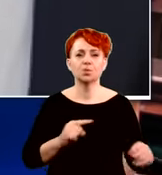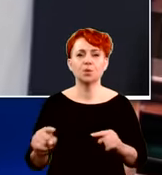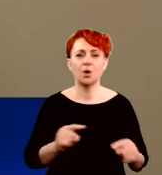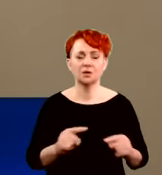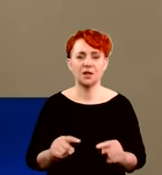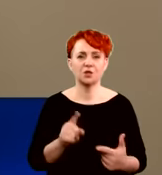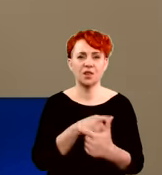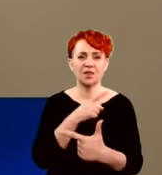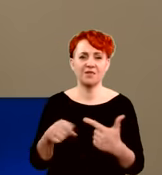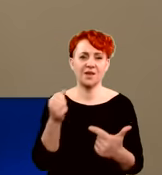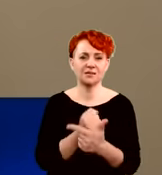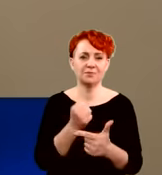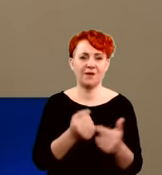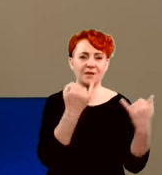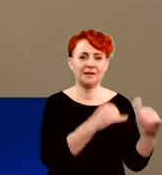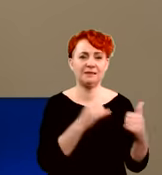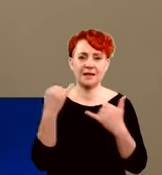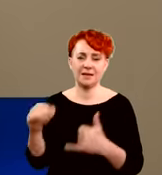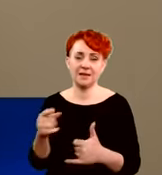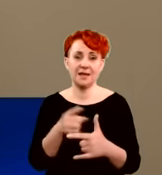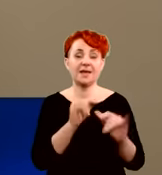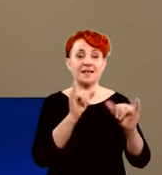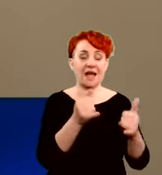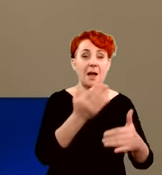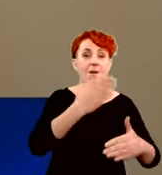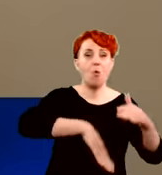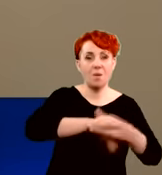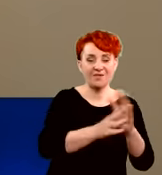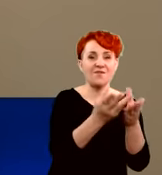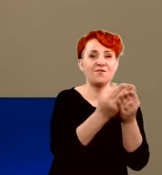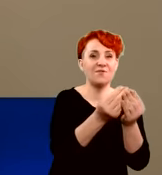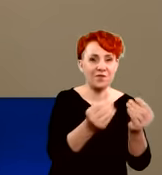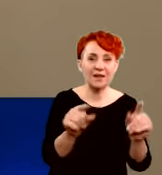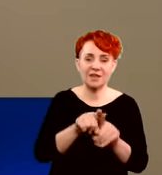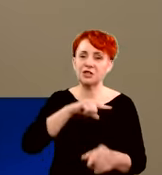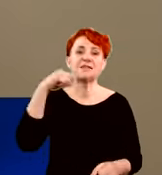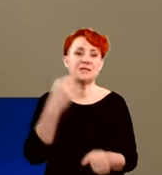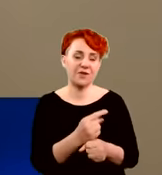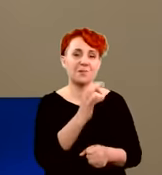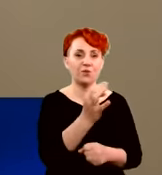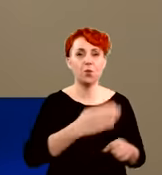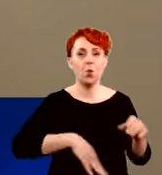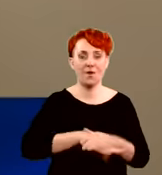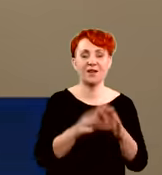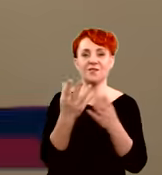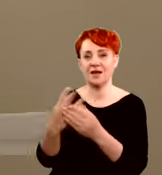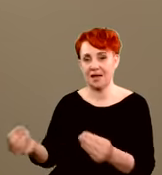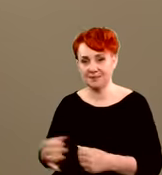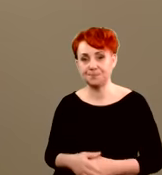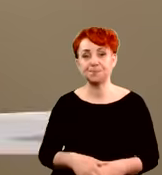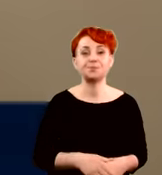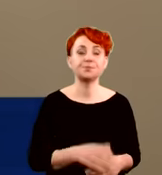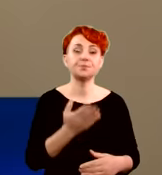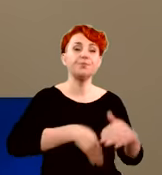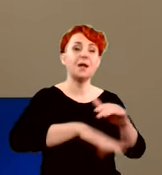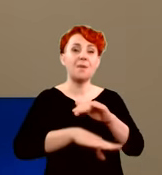dwie rzeczy. Po pierwsze, kiedy wygasa mandat i stwierdzenie wygaśnięcia tego mandatu. Ponieważ mandaty posłów